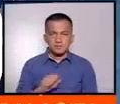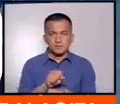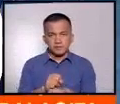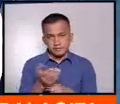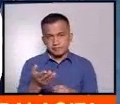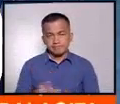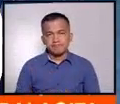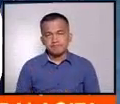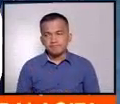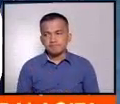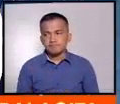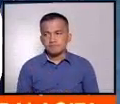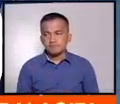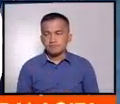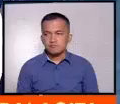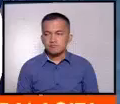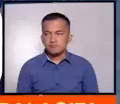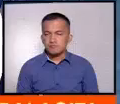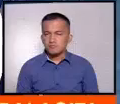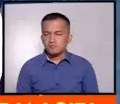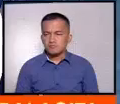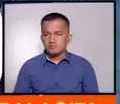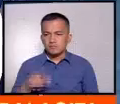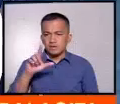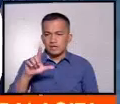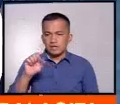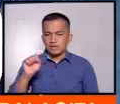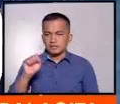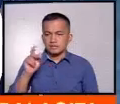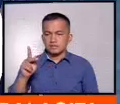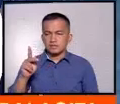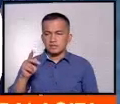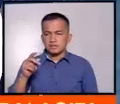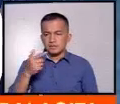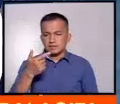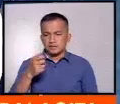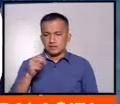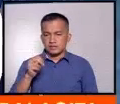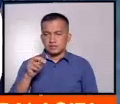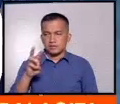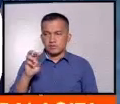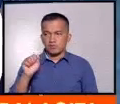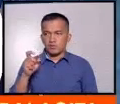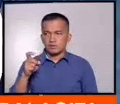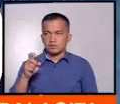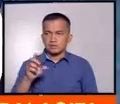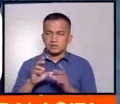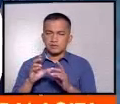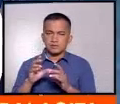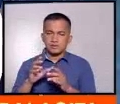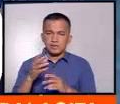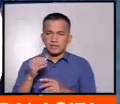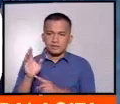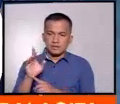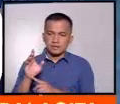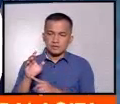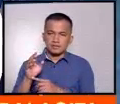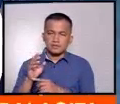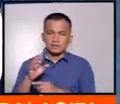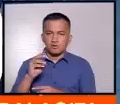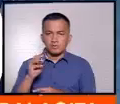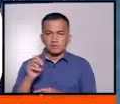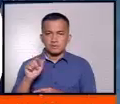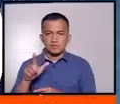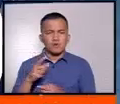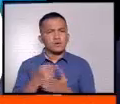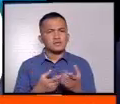niyo? Yung LSK po. LSK General Wax Candle. Ito, LSK General Wax and Candle Commercial. Ano po yung ginagawa niyo